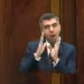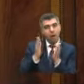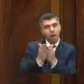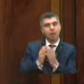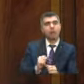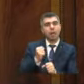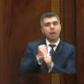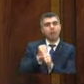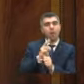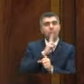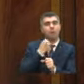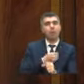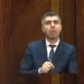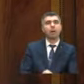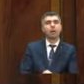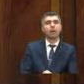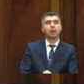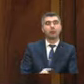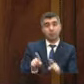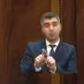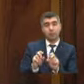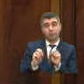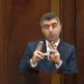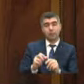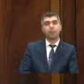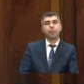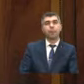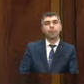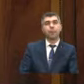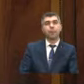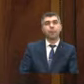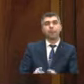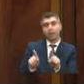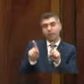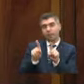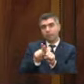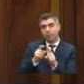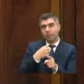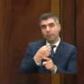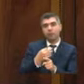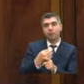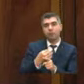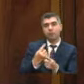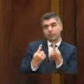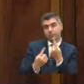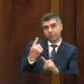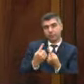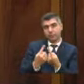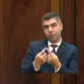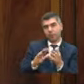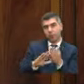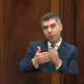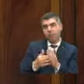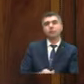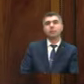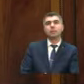نظرا لأهميته قبلناه على أساس أنه لا يمكن أن نعتبره بأي حال من الأحوال